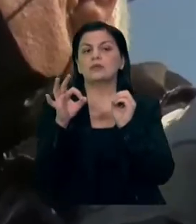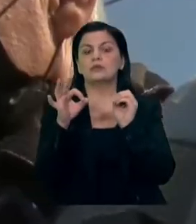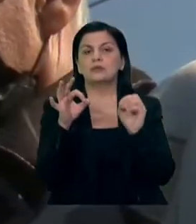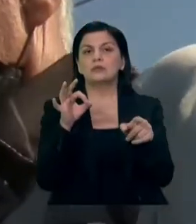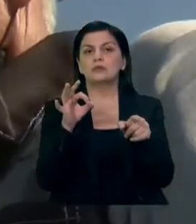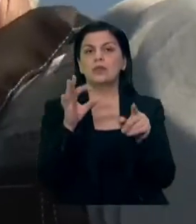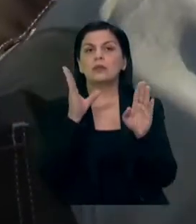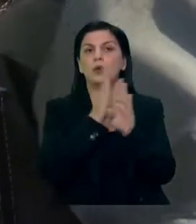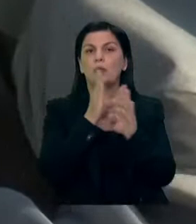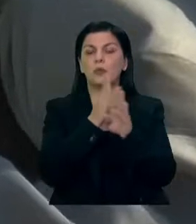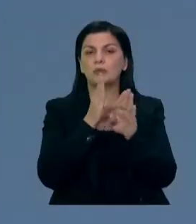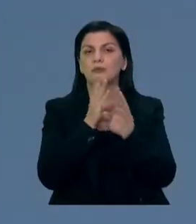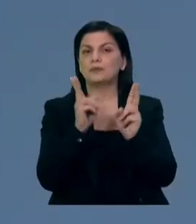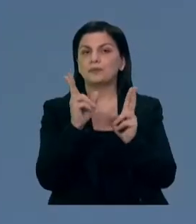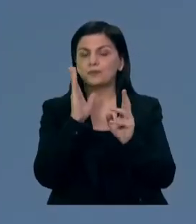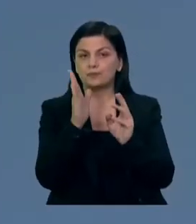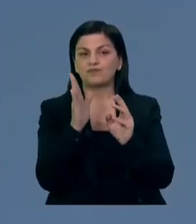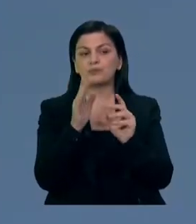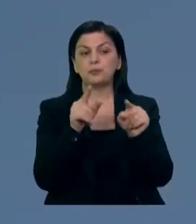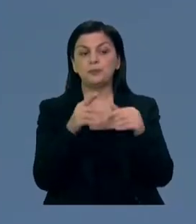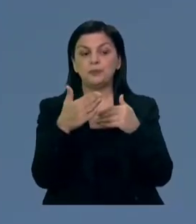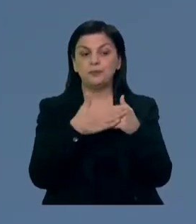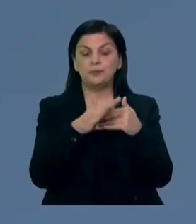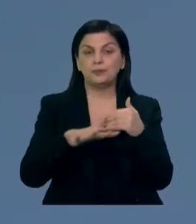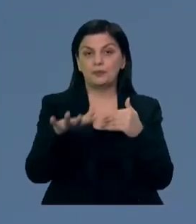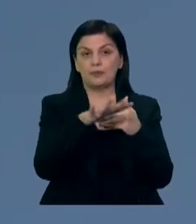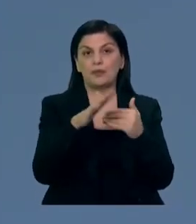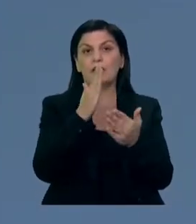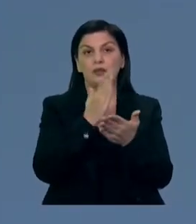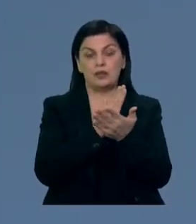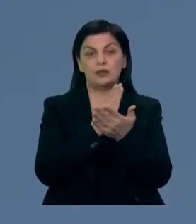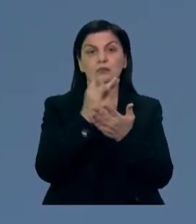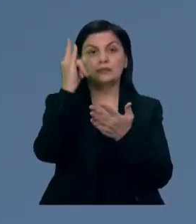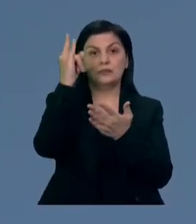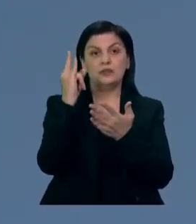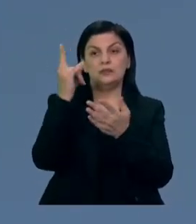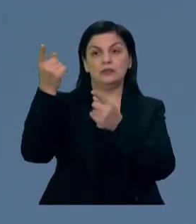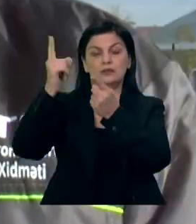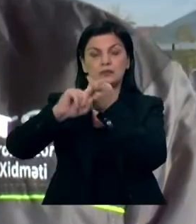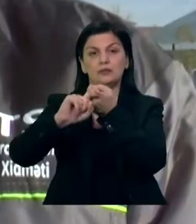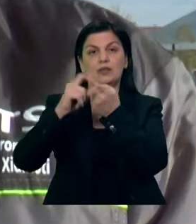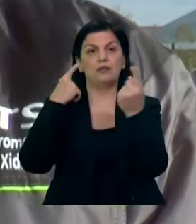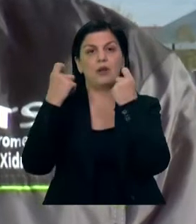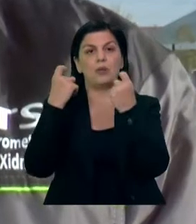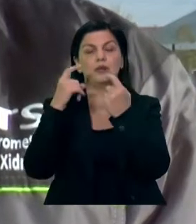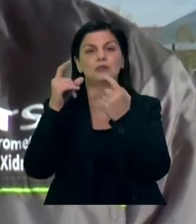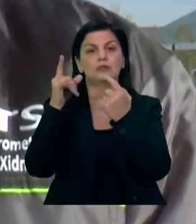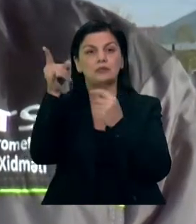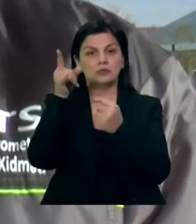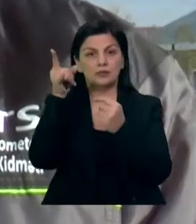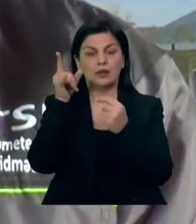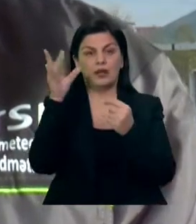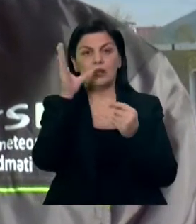olan reyonu yazın. Yaxın ərazidə radarın yerləşməsi, stansiya məntəqələrimizin məlumatı